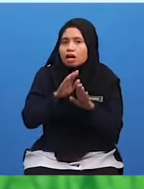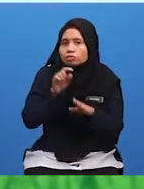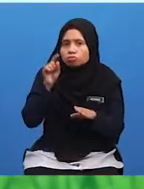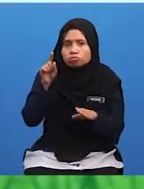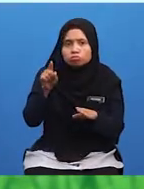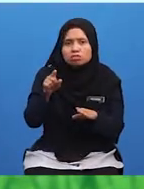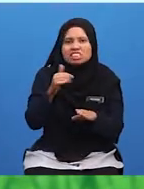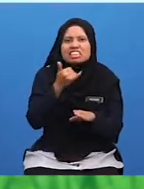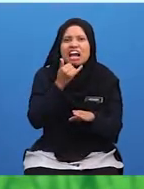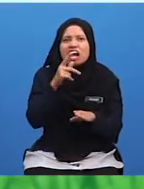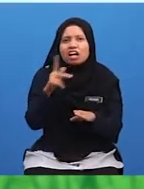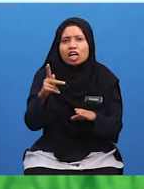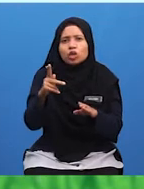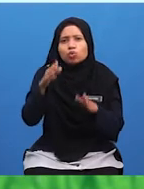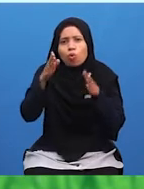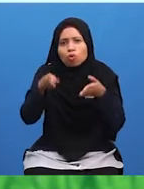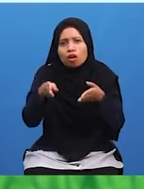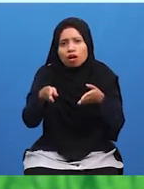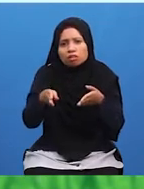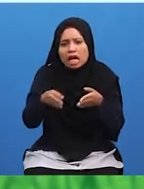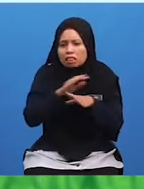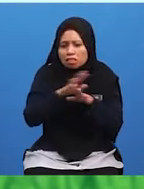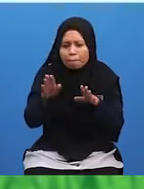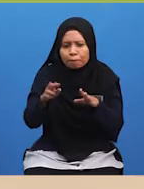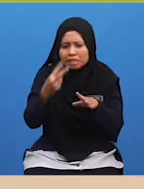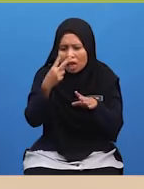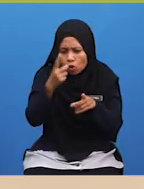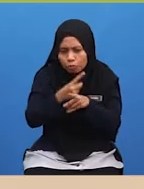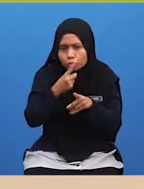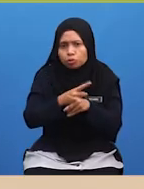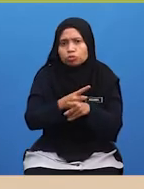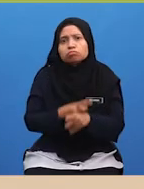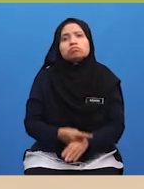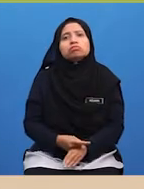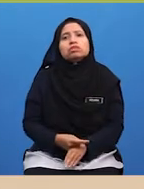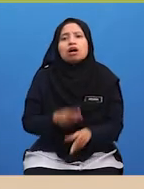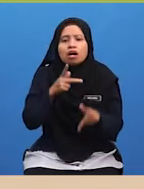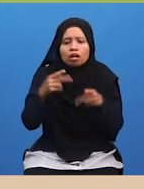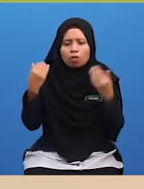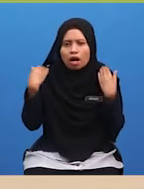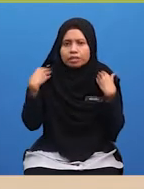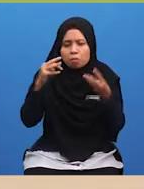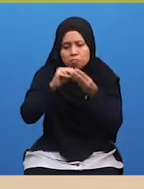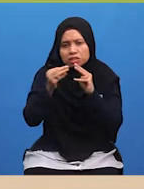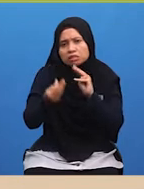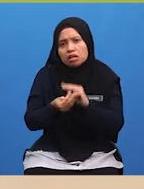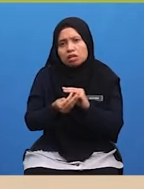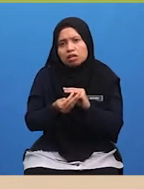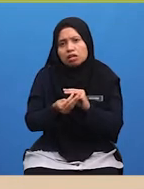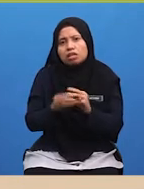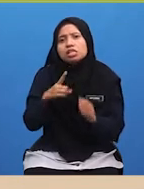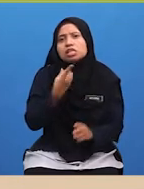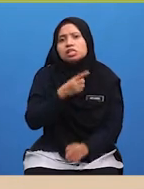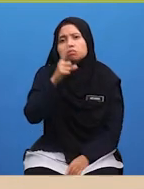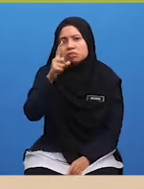menuduh seseorang tanpa usul periksa. Sekiranya timbul sesuatu masalah,